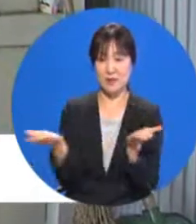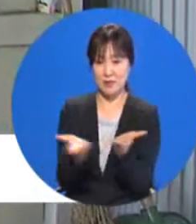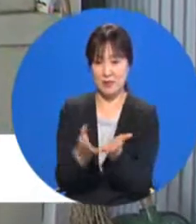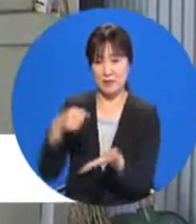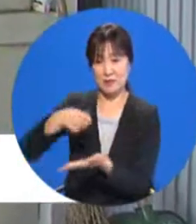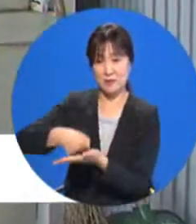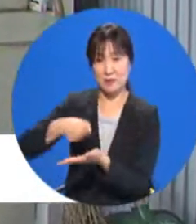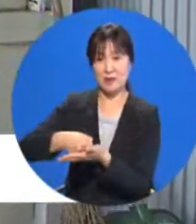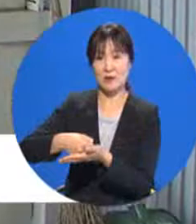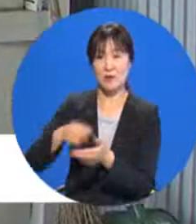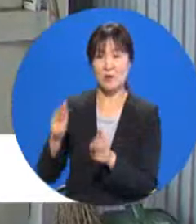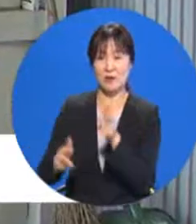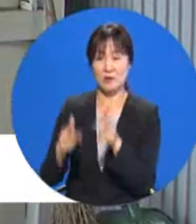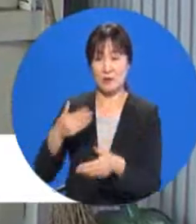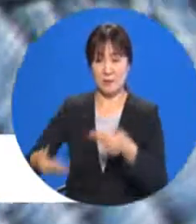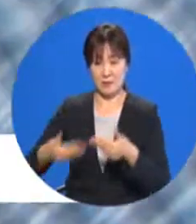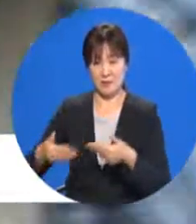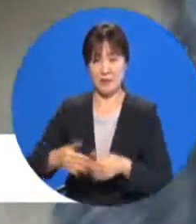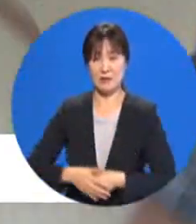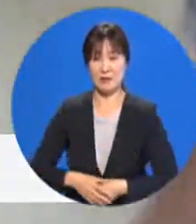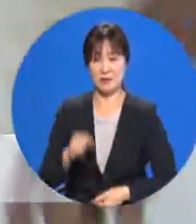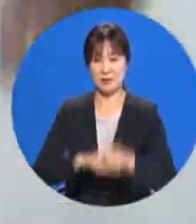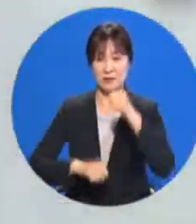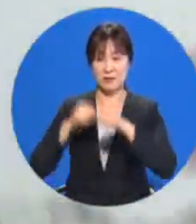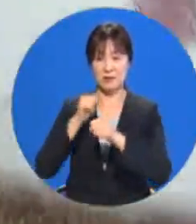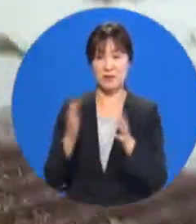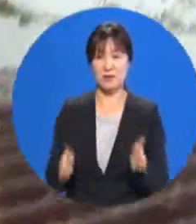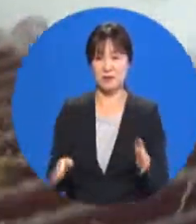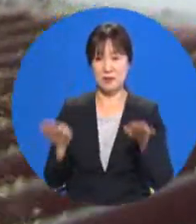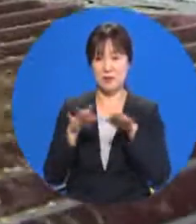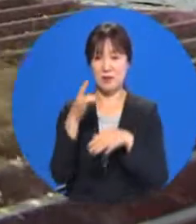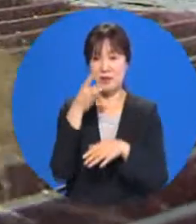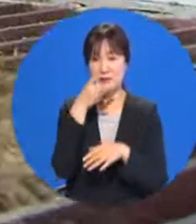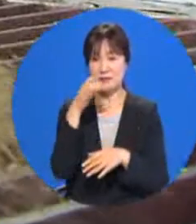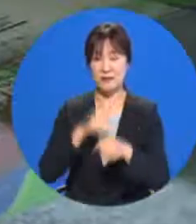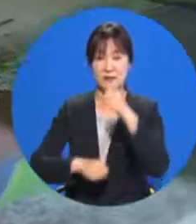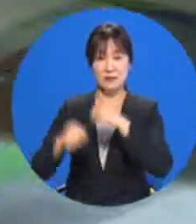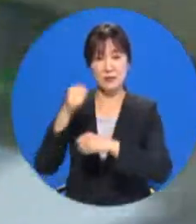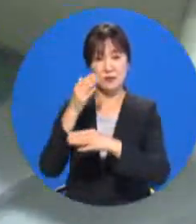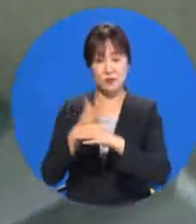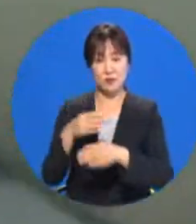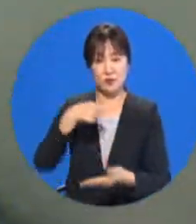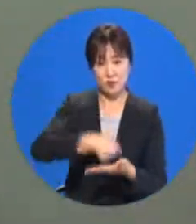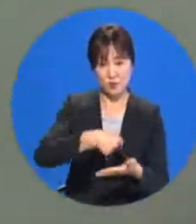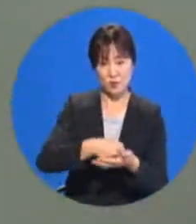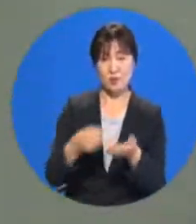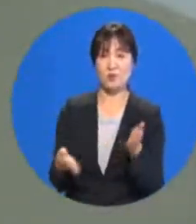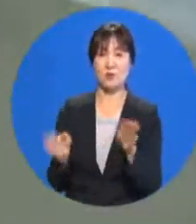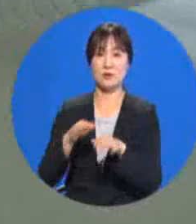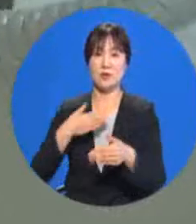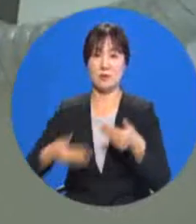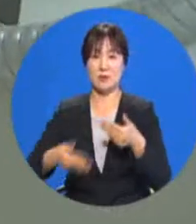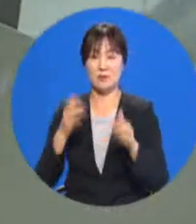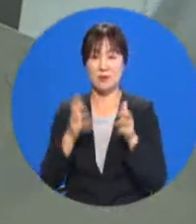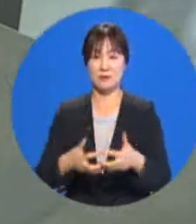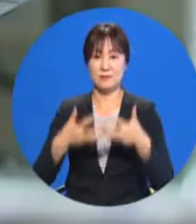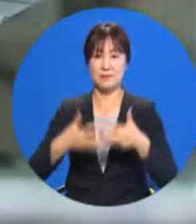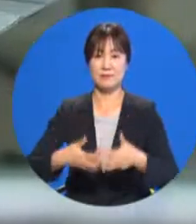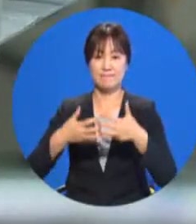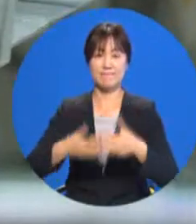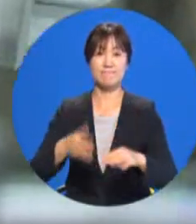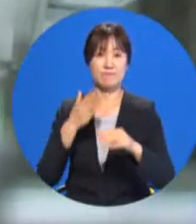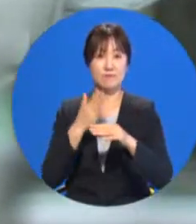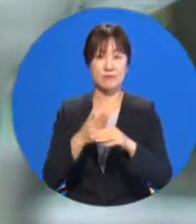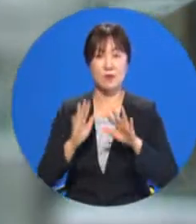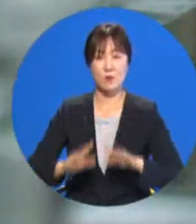바빠졌습니다. 저장 창고에는 갓 수확한 햅쌀이 몰려들고 도정과 포장 설비도 쉴 새 없이 돌아갑니다.